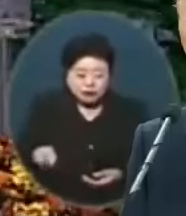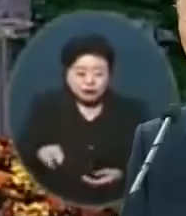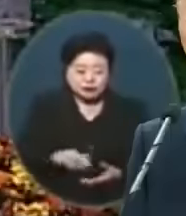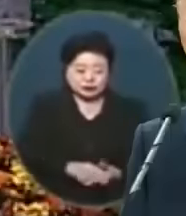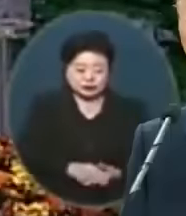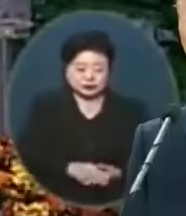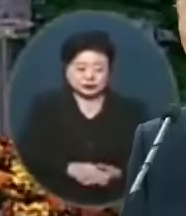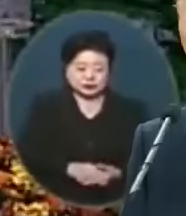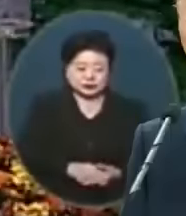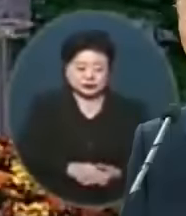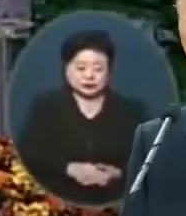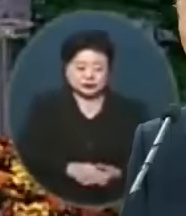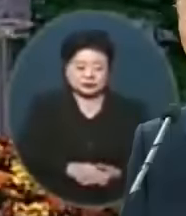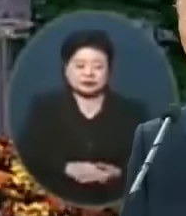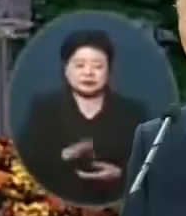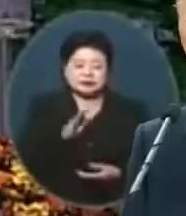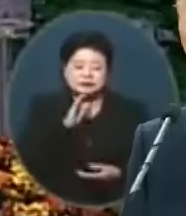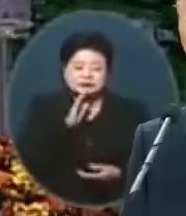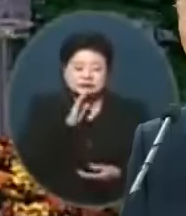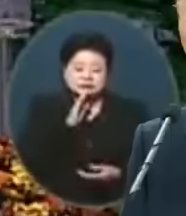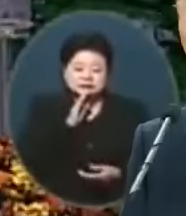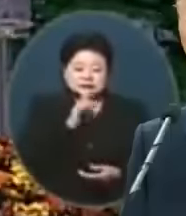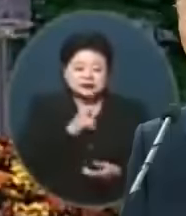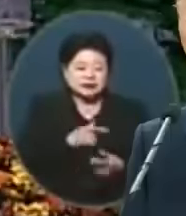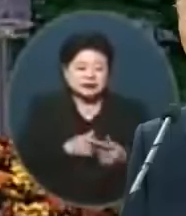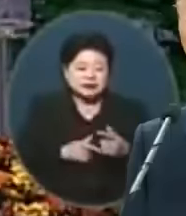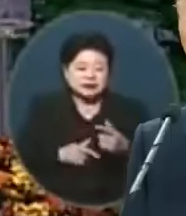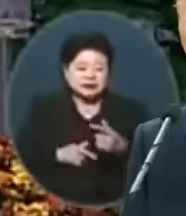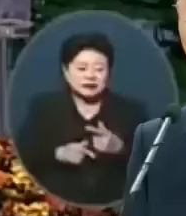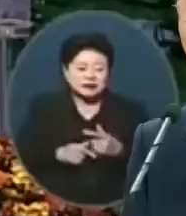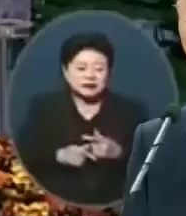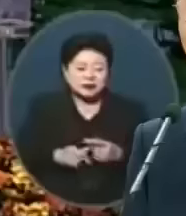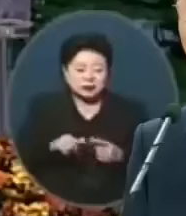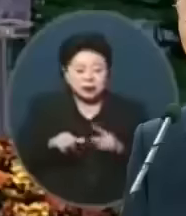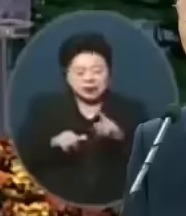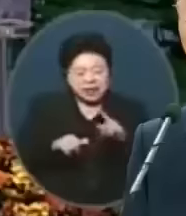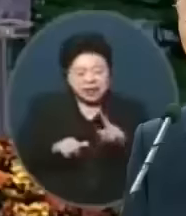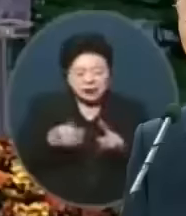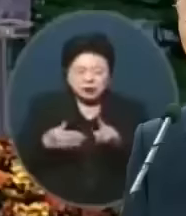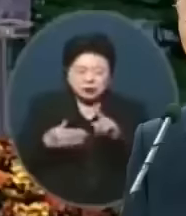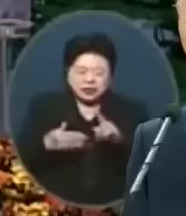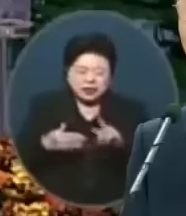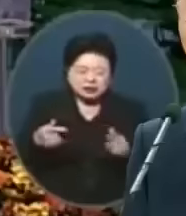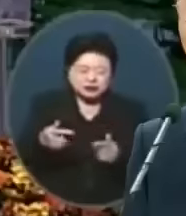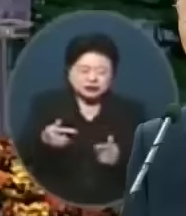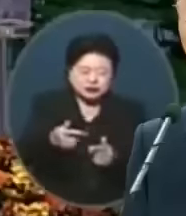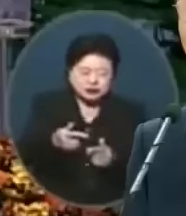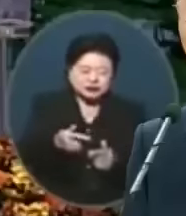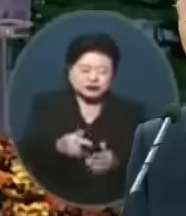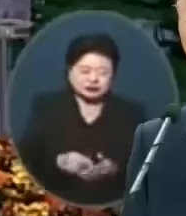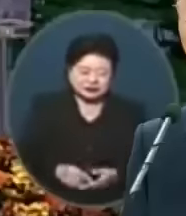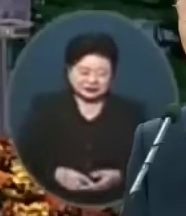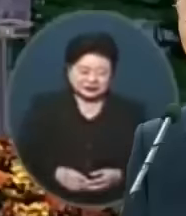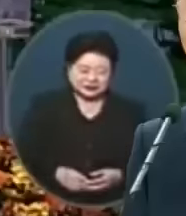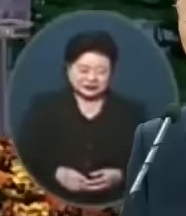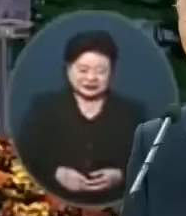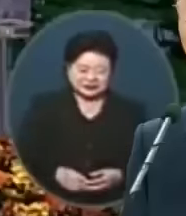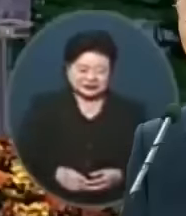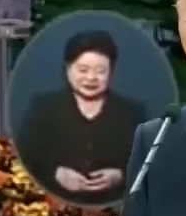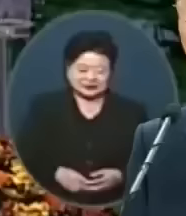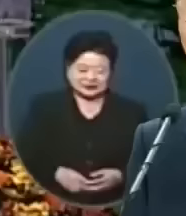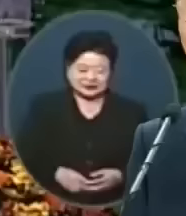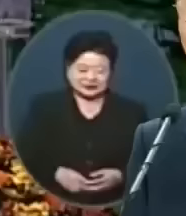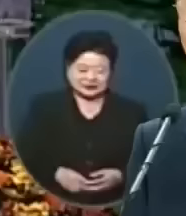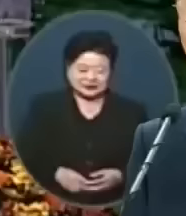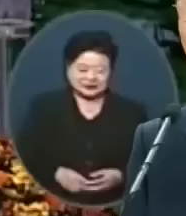백세인들은 80세면 묵는 사람은 5분지 1, 환갑이나 9분지 1로 매우 낮다는 것입니다. 왜냐하면